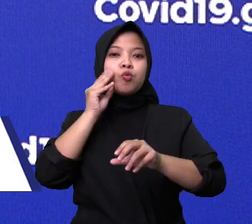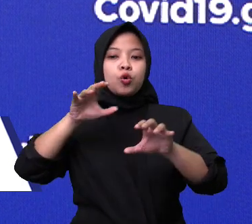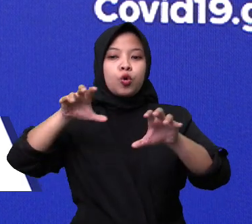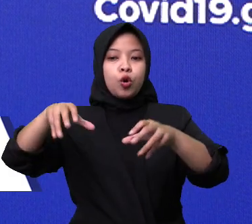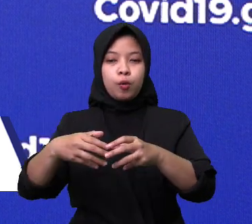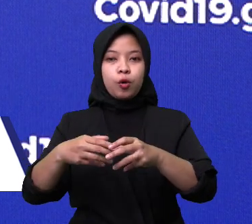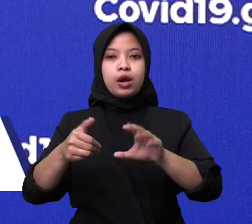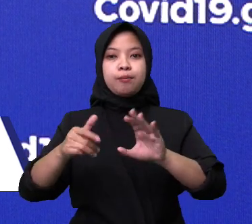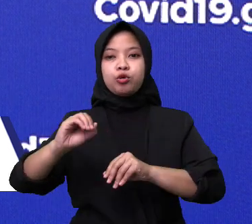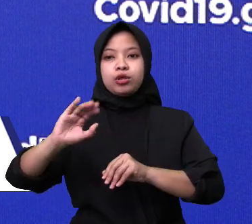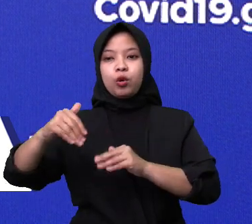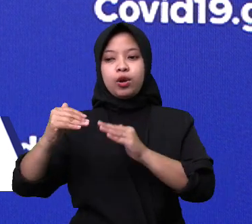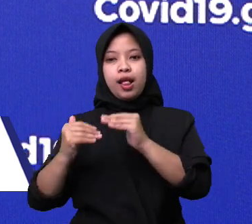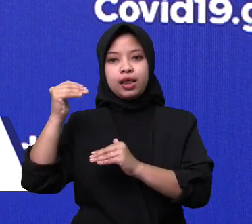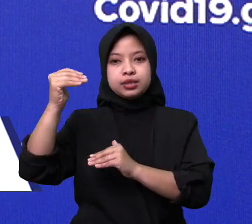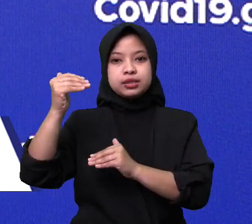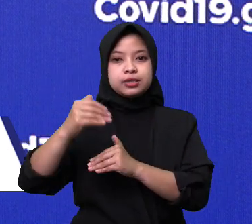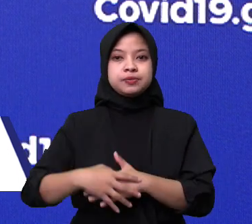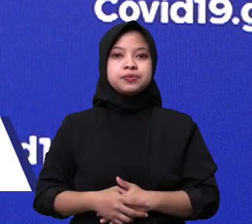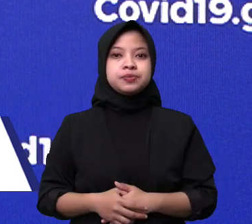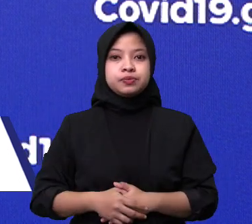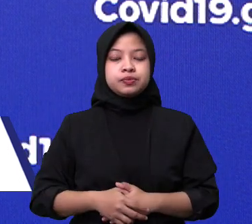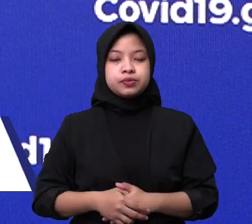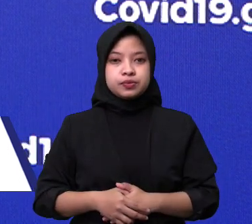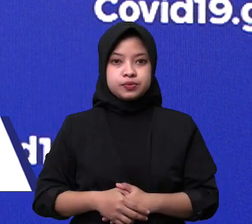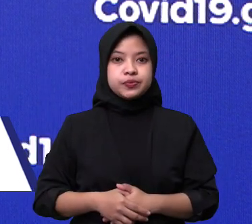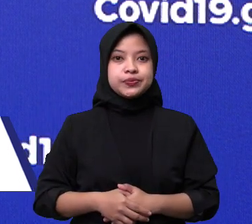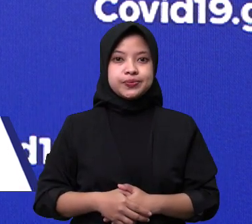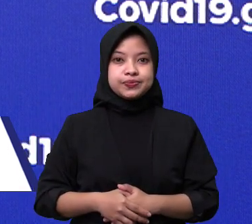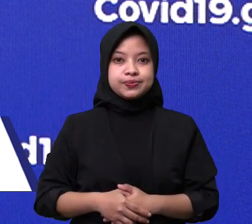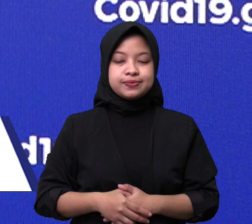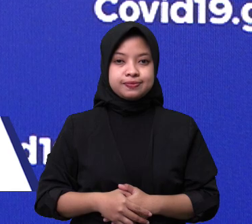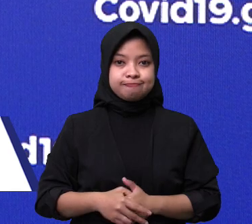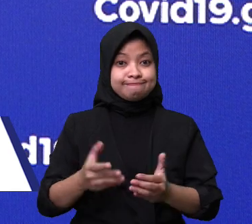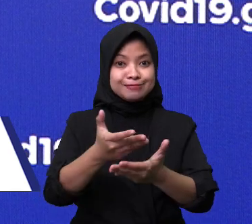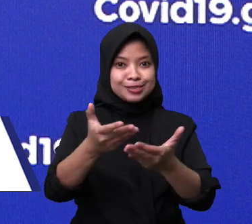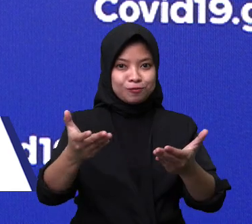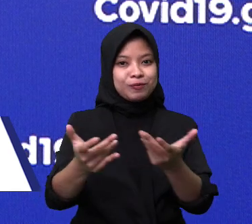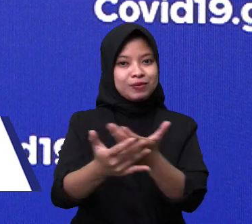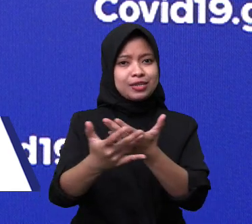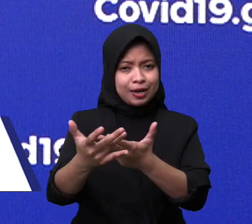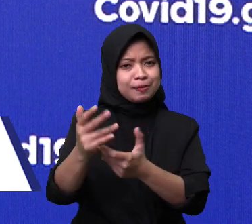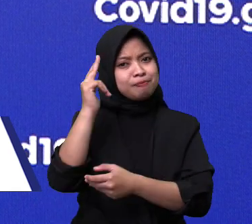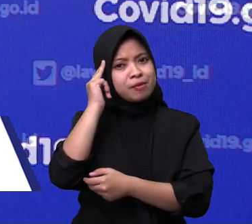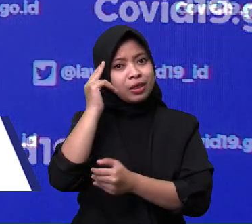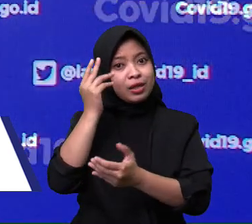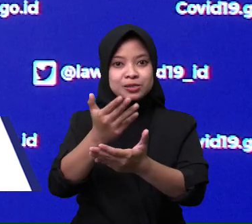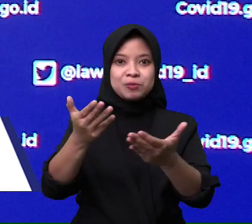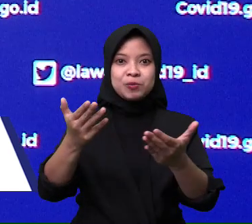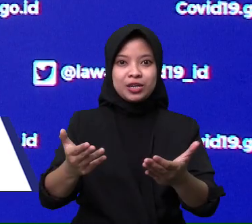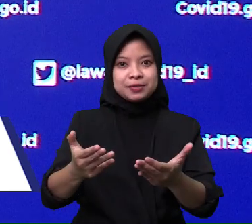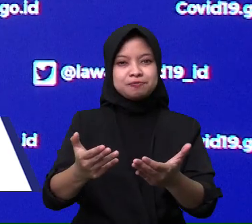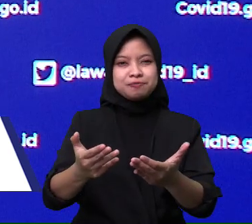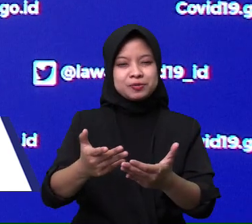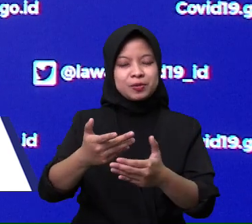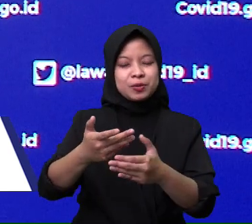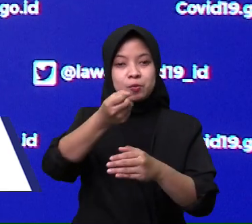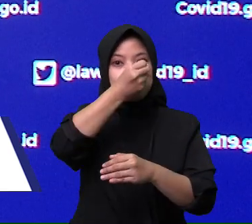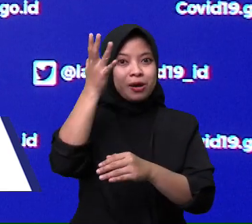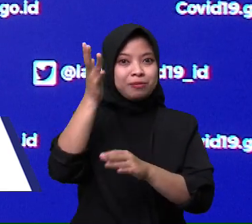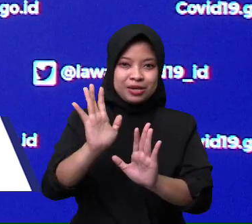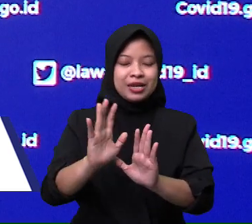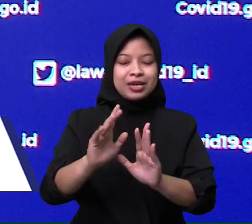atas 60 tahun. Untuk itu, saya mengingatkan kembali kepada seluruh masyarakat dan pemerintah untuk tidak lengah dan